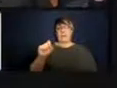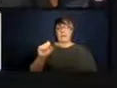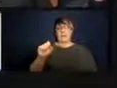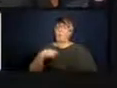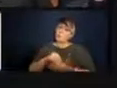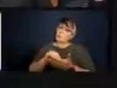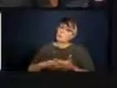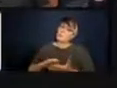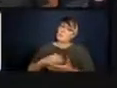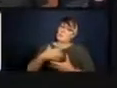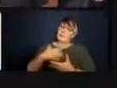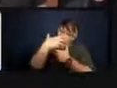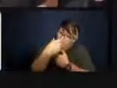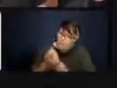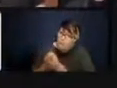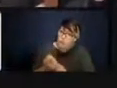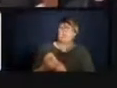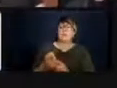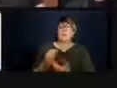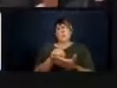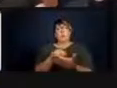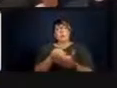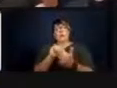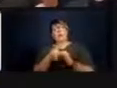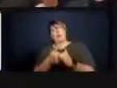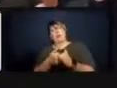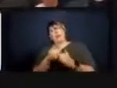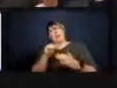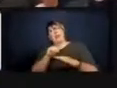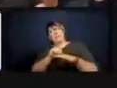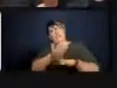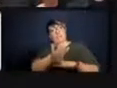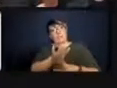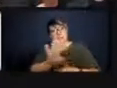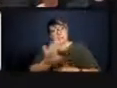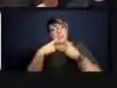kuzungumzia shule hizi za sumaku.